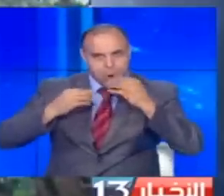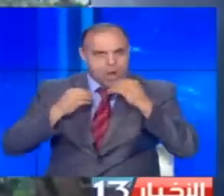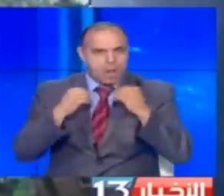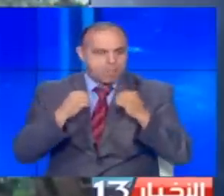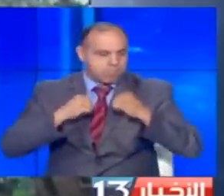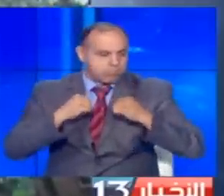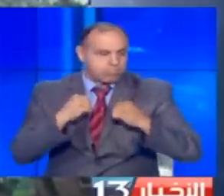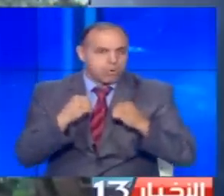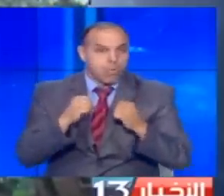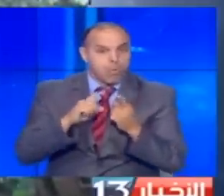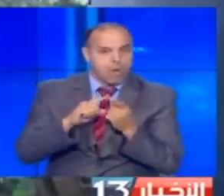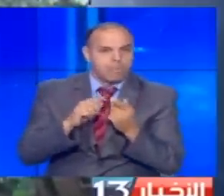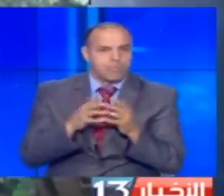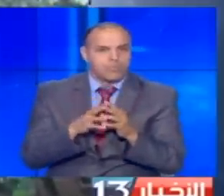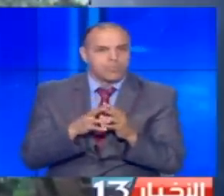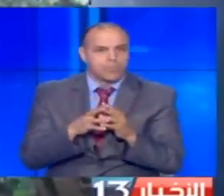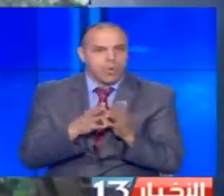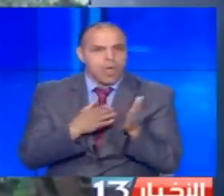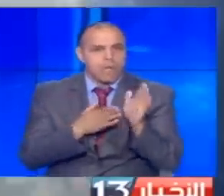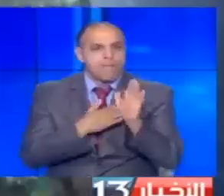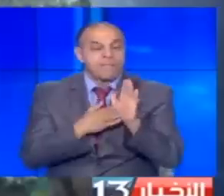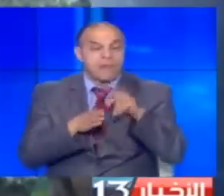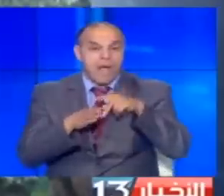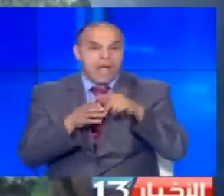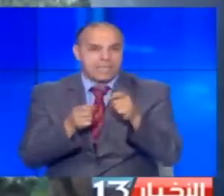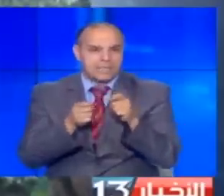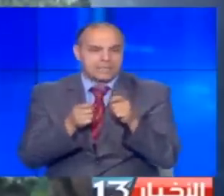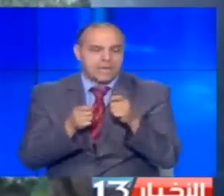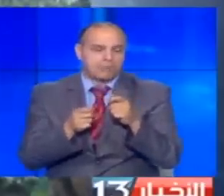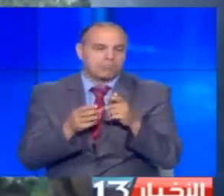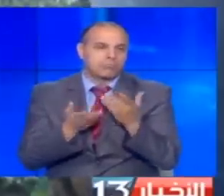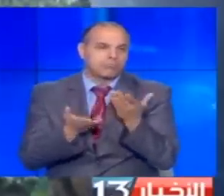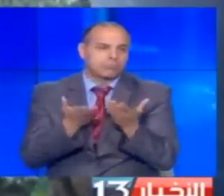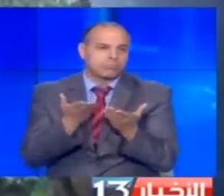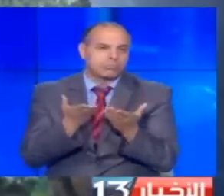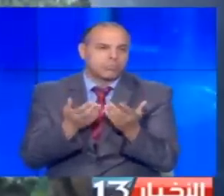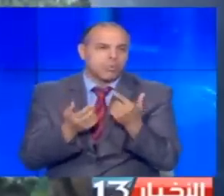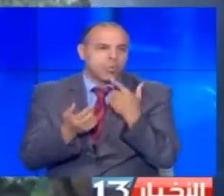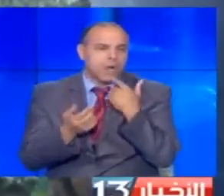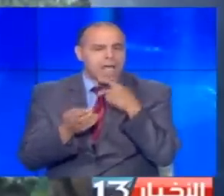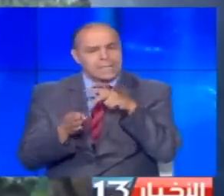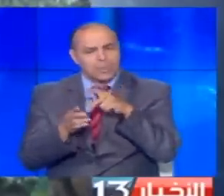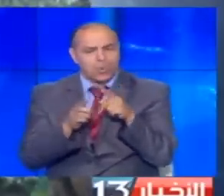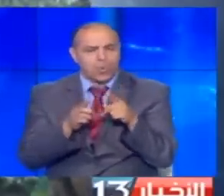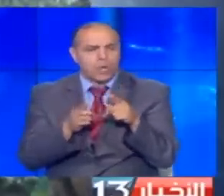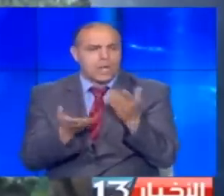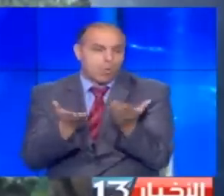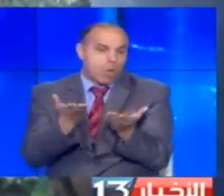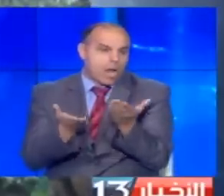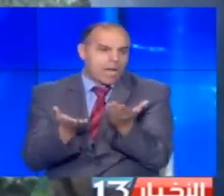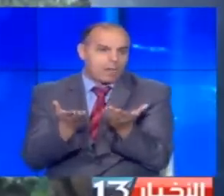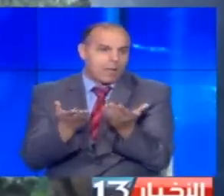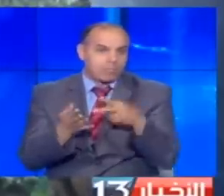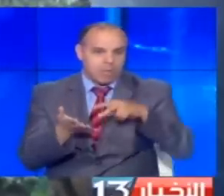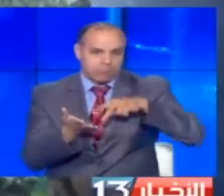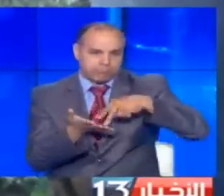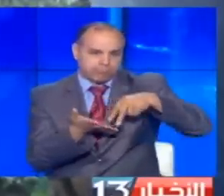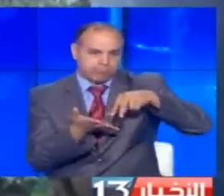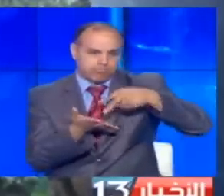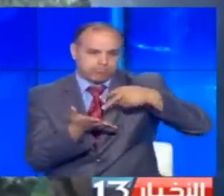طبعا مهم لانه هو متن الجواد لذلك الخيل تقيم سواء فارسا وحصان يقيم خلال الحركه